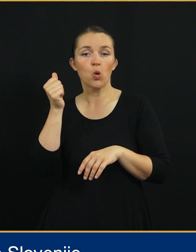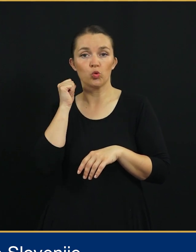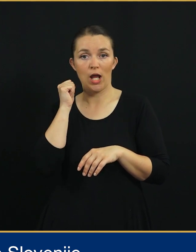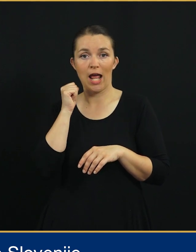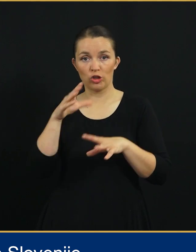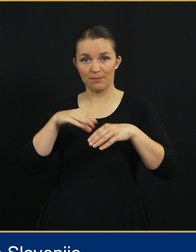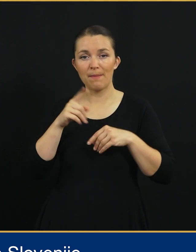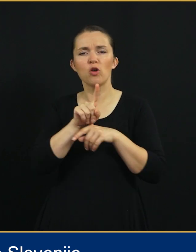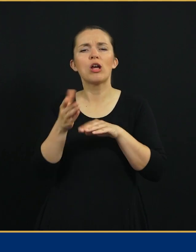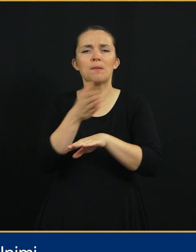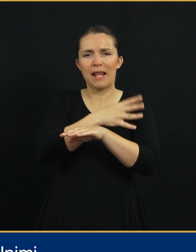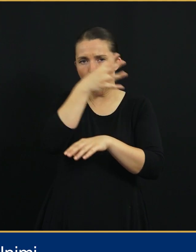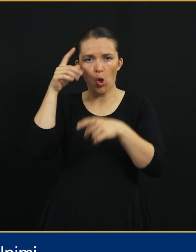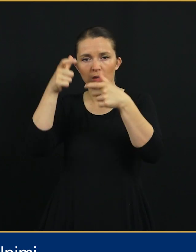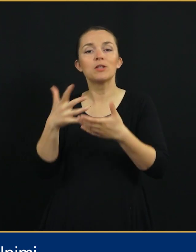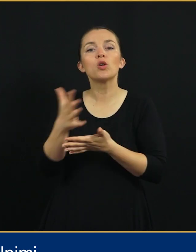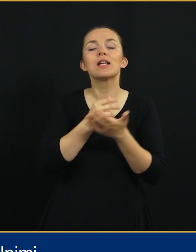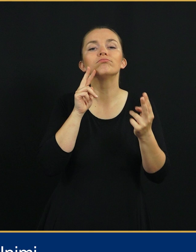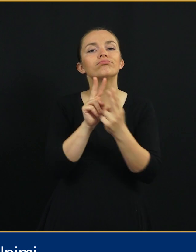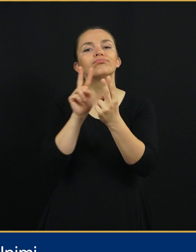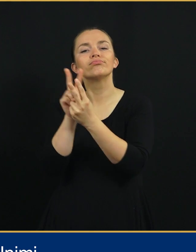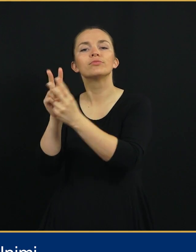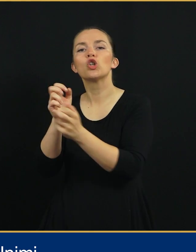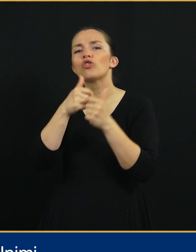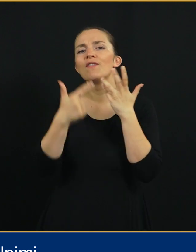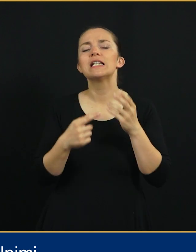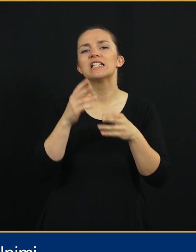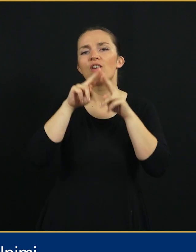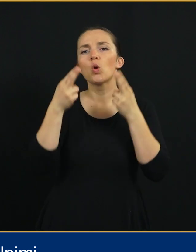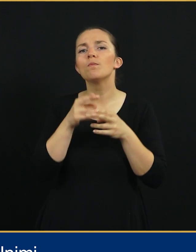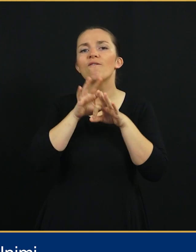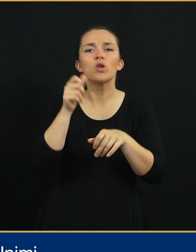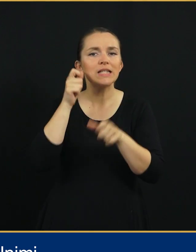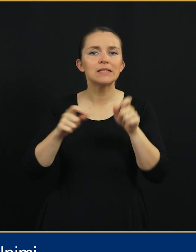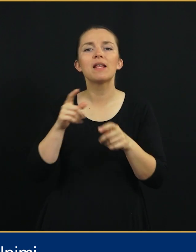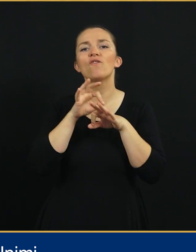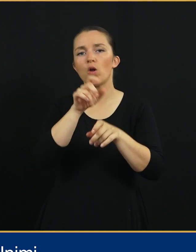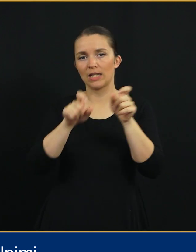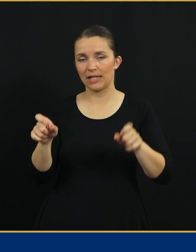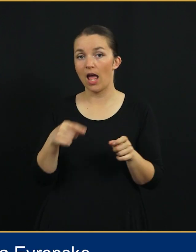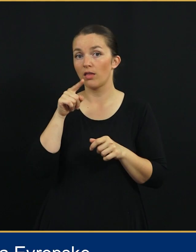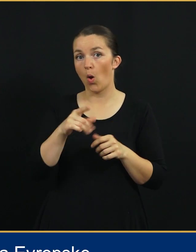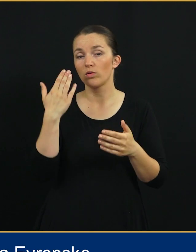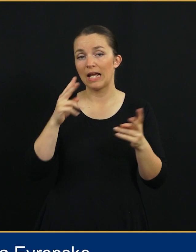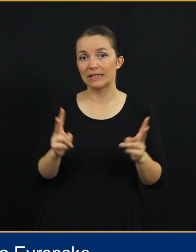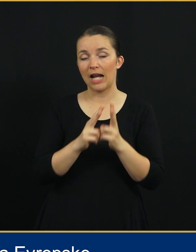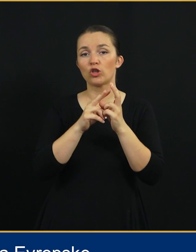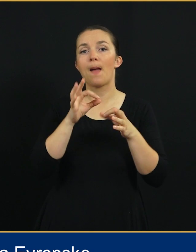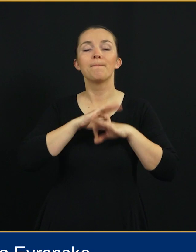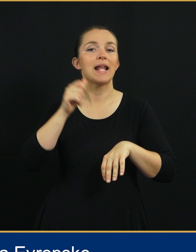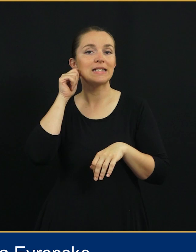pred obredom kronanja izkoristila za srečanja s številnimi svetovnimi voditeljicami in voditelji. Tako se je